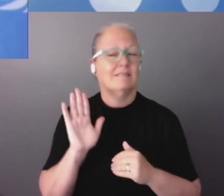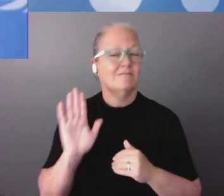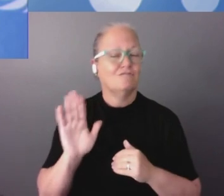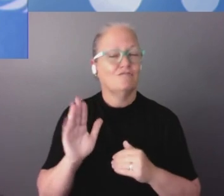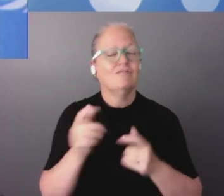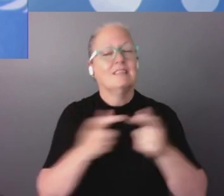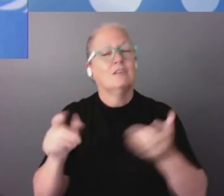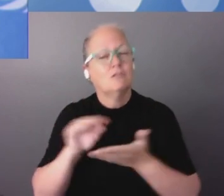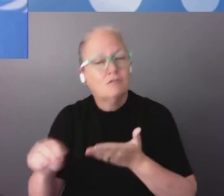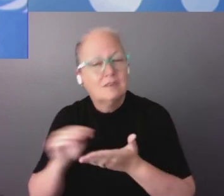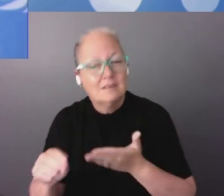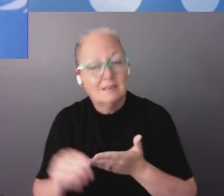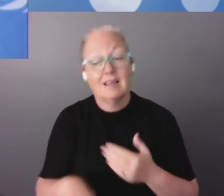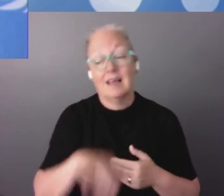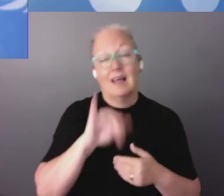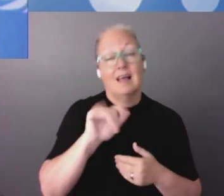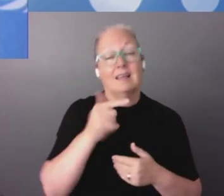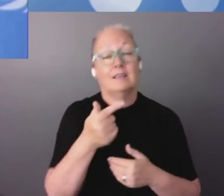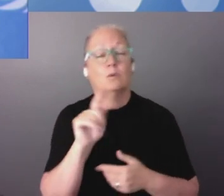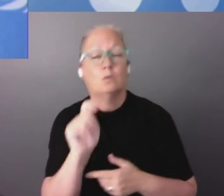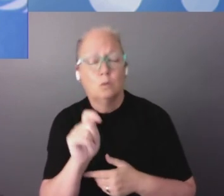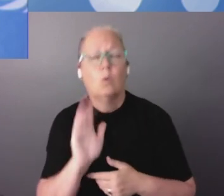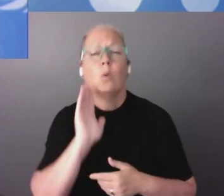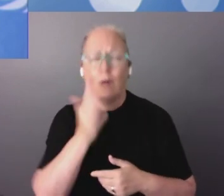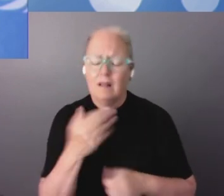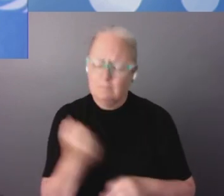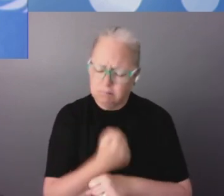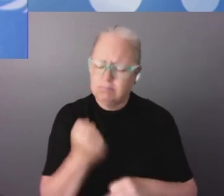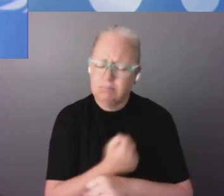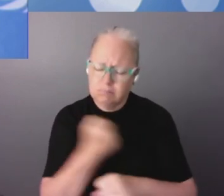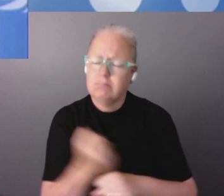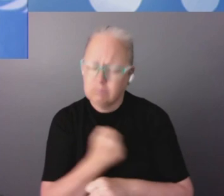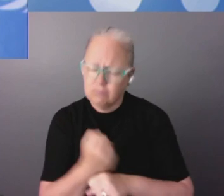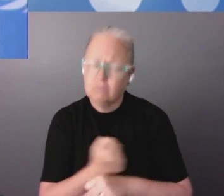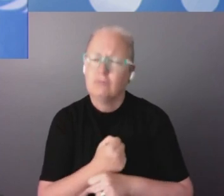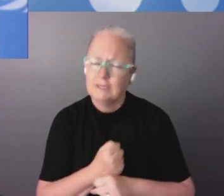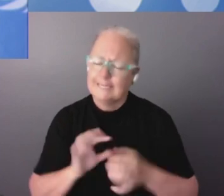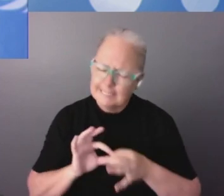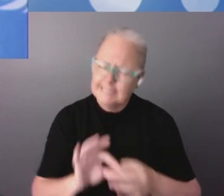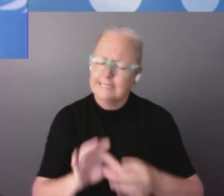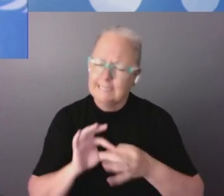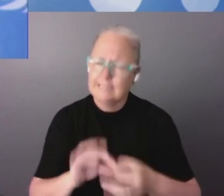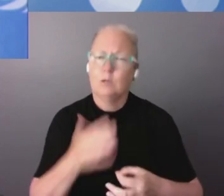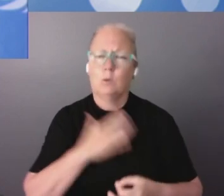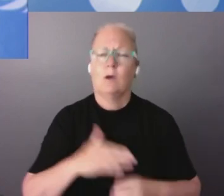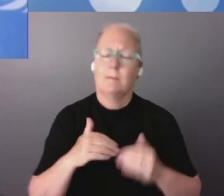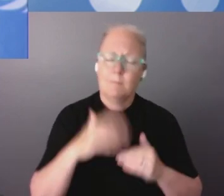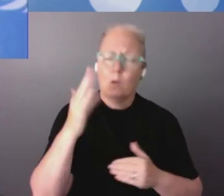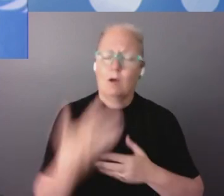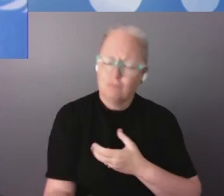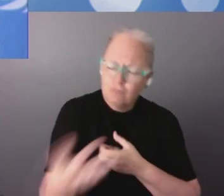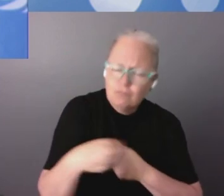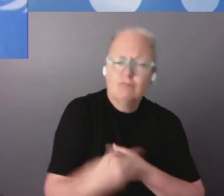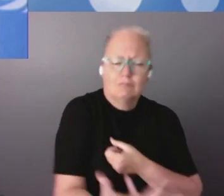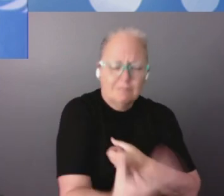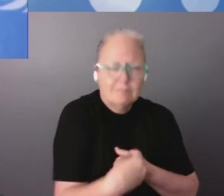女士们、先生们，我们国际通信组织是 IGF 的积极的参与者，所以我们也